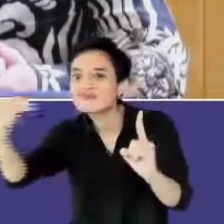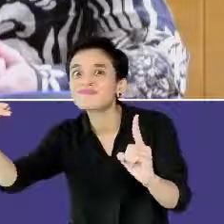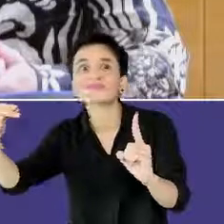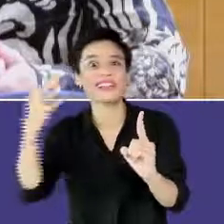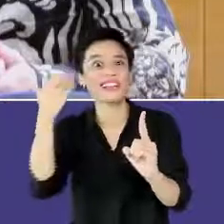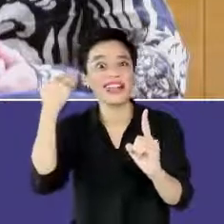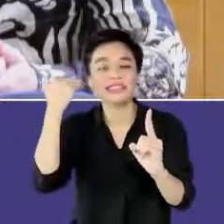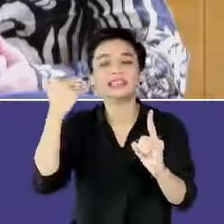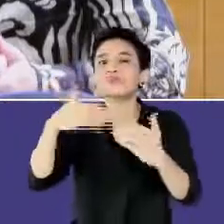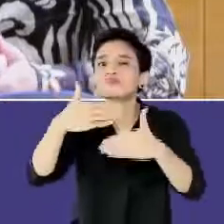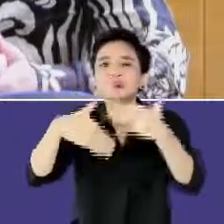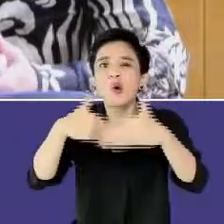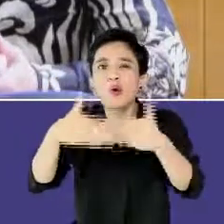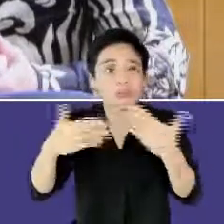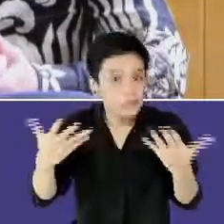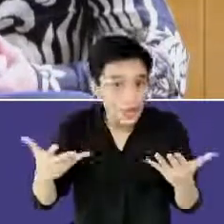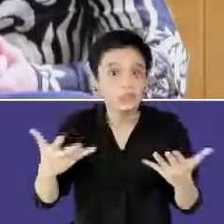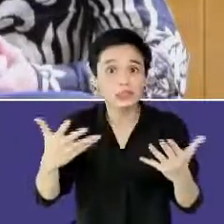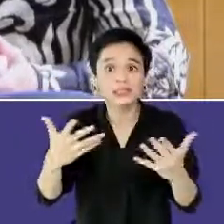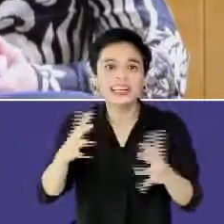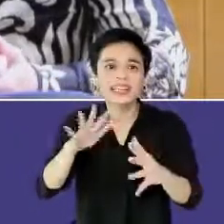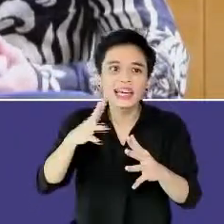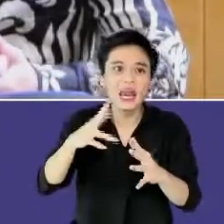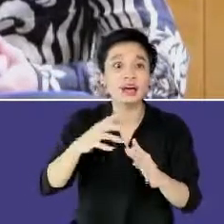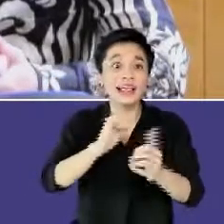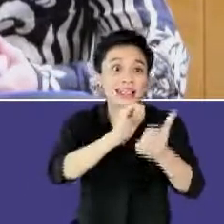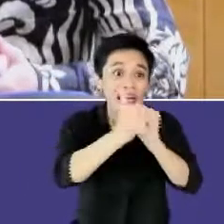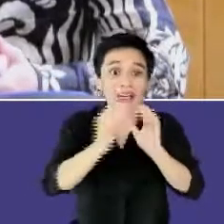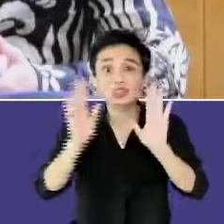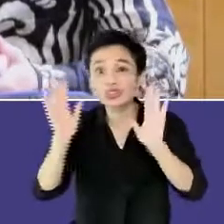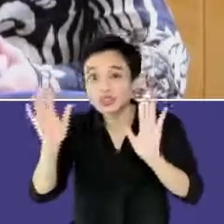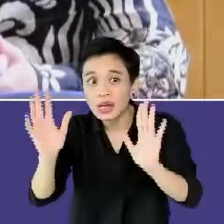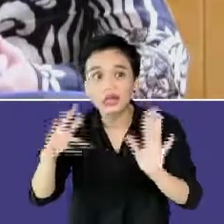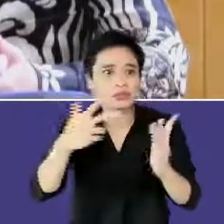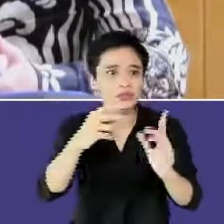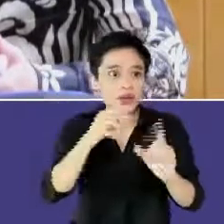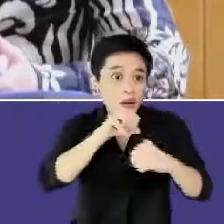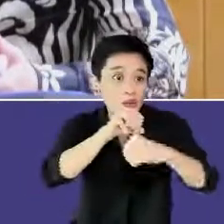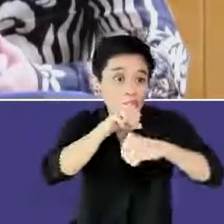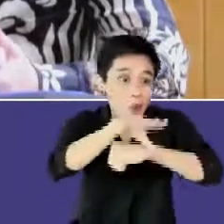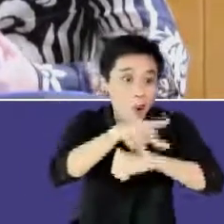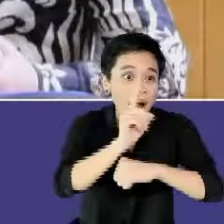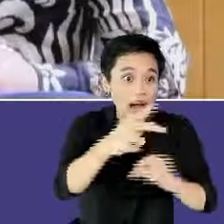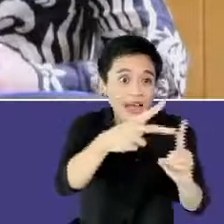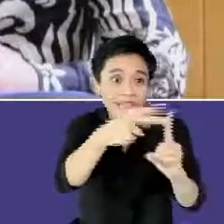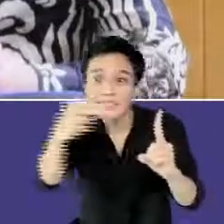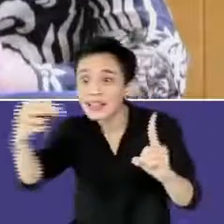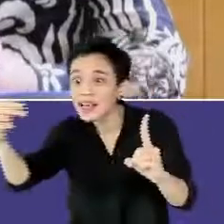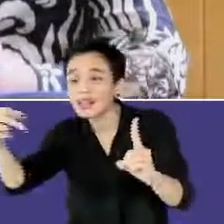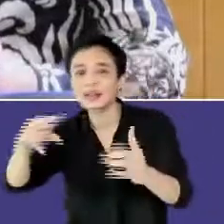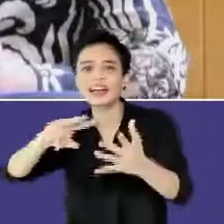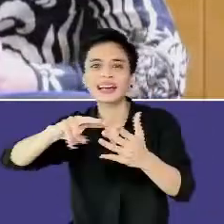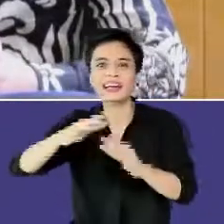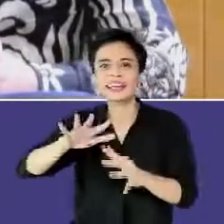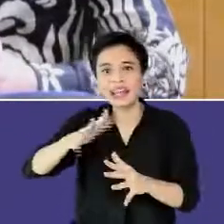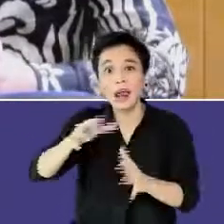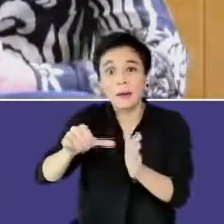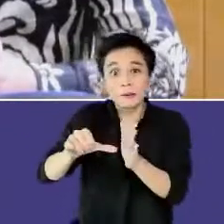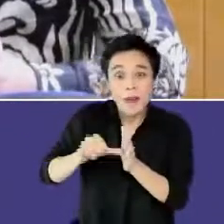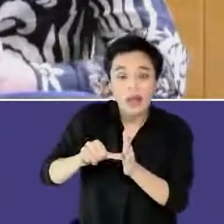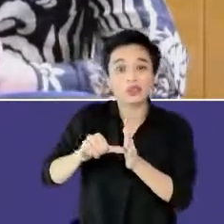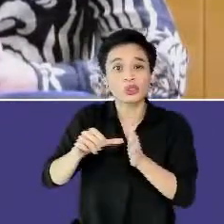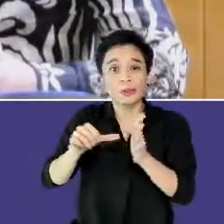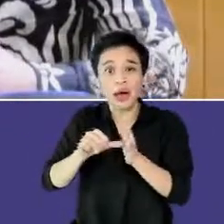sekuensing yang berjalan Apakah penyebaran dapat ditekan secara optimal Mas Emil ya trising ini